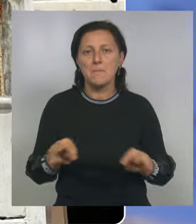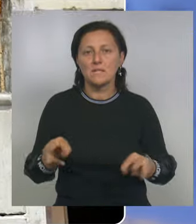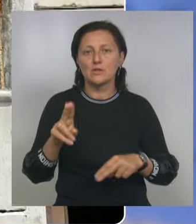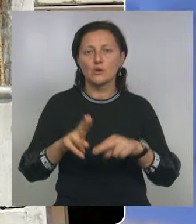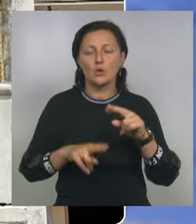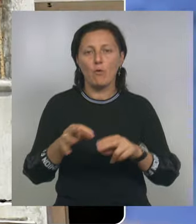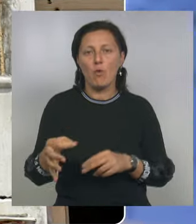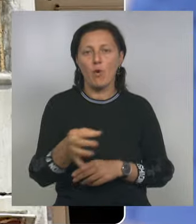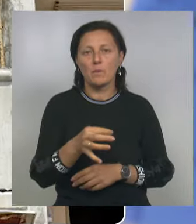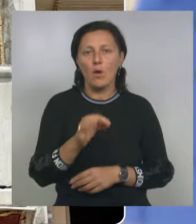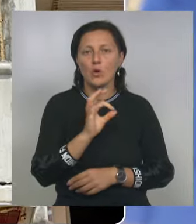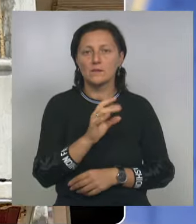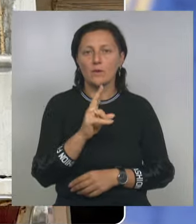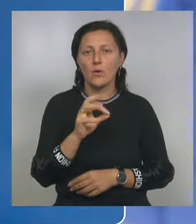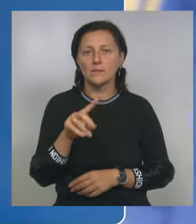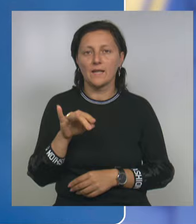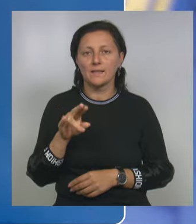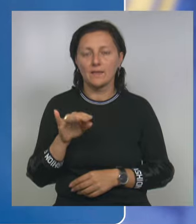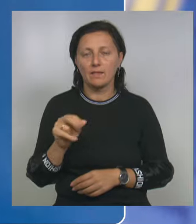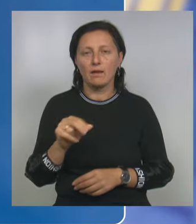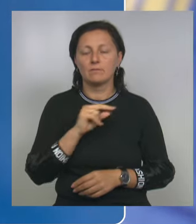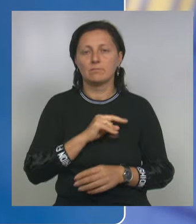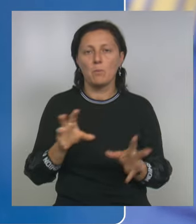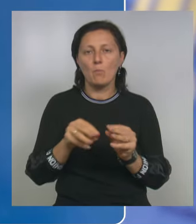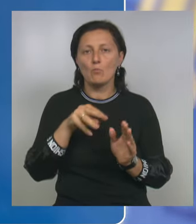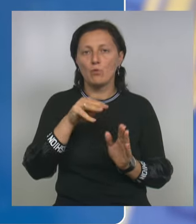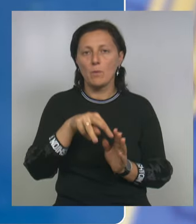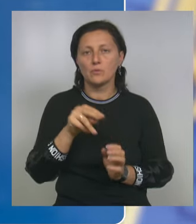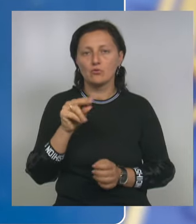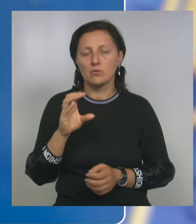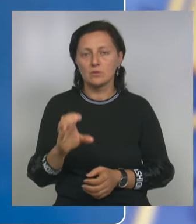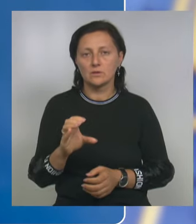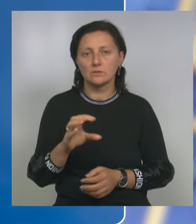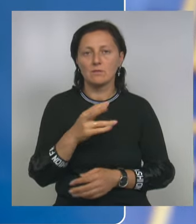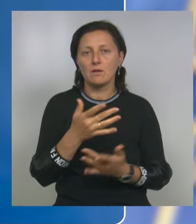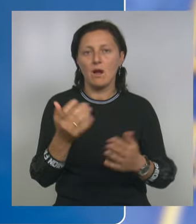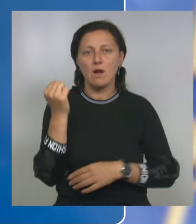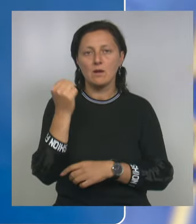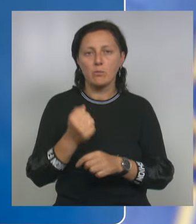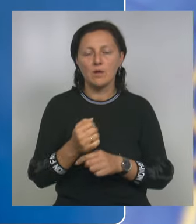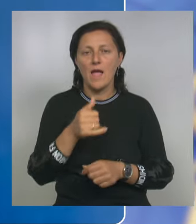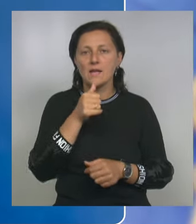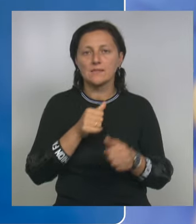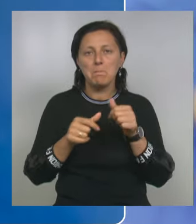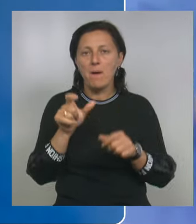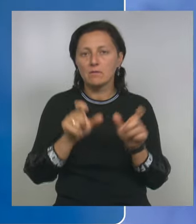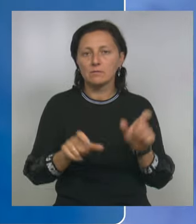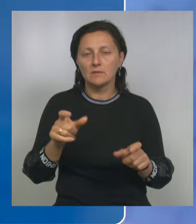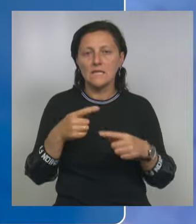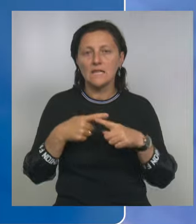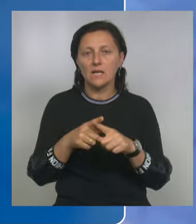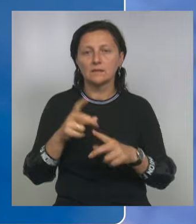строительства области Оксаной Козлитиной, сотрудниками МЧС, представителями подрядных организаций и экспертами Белгородского